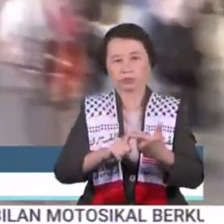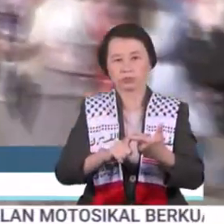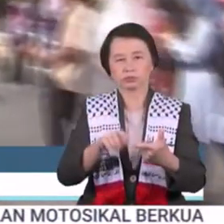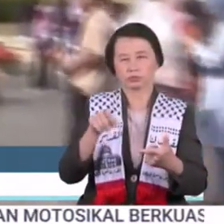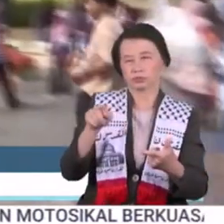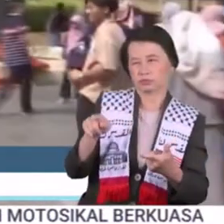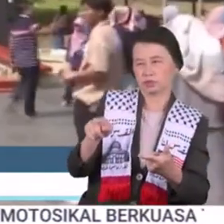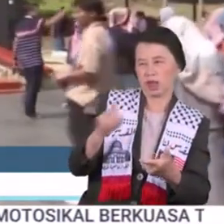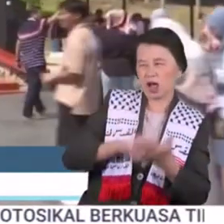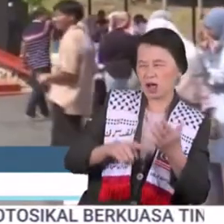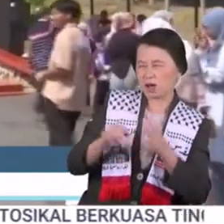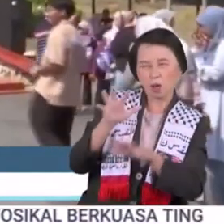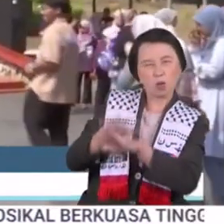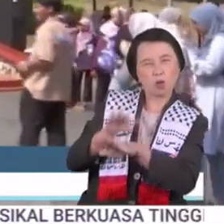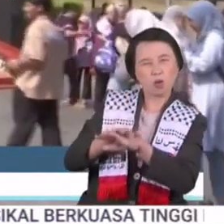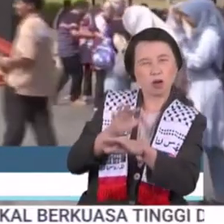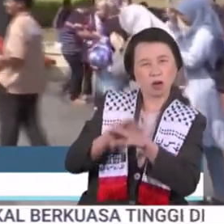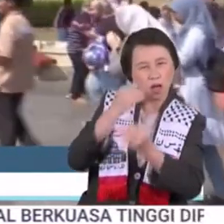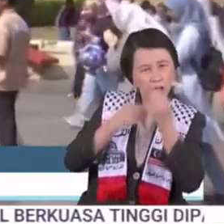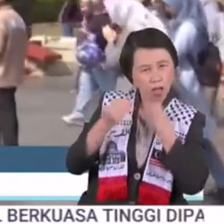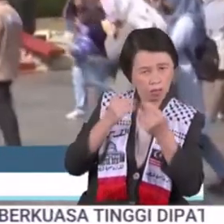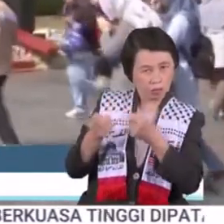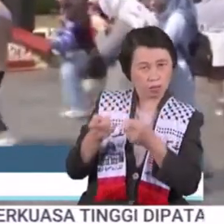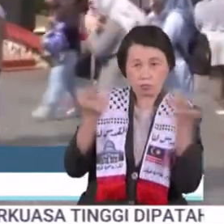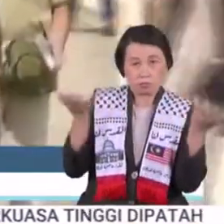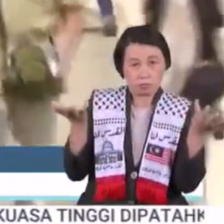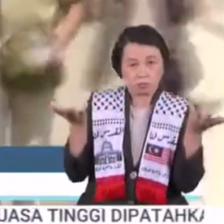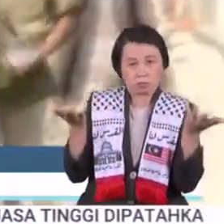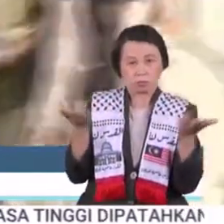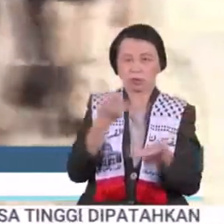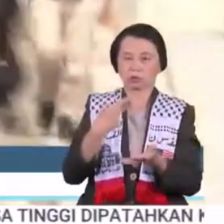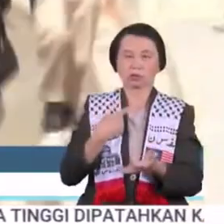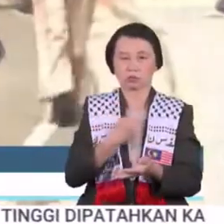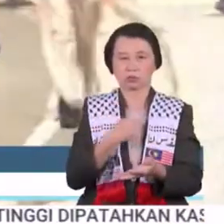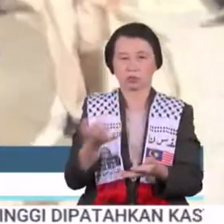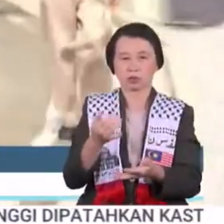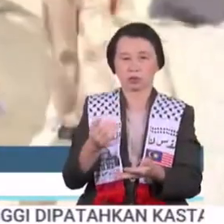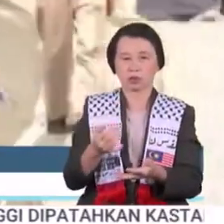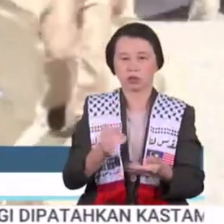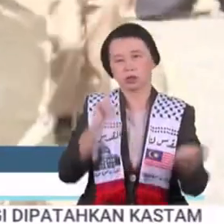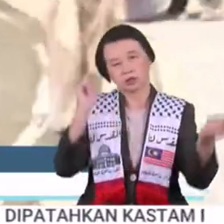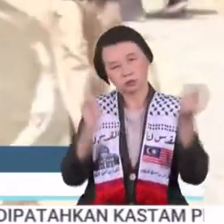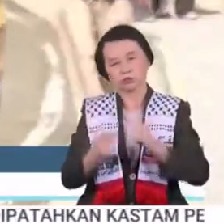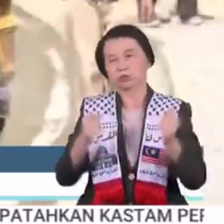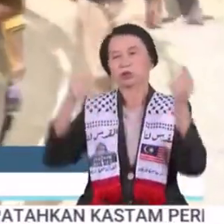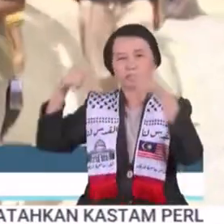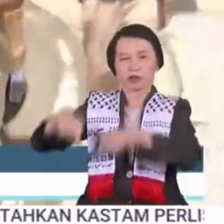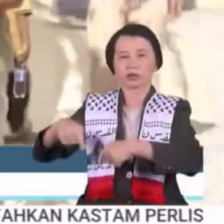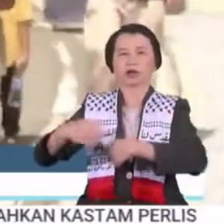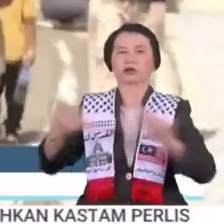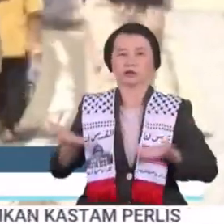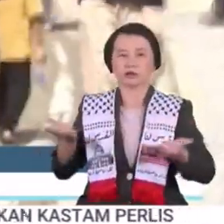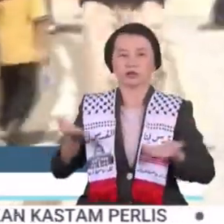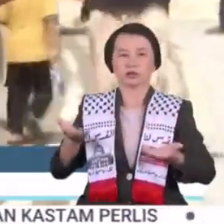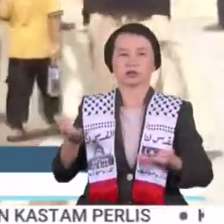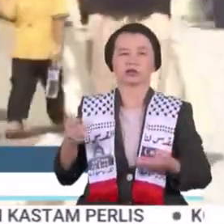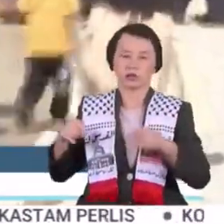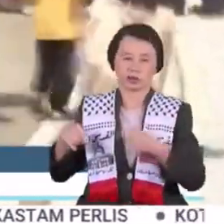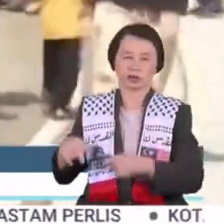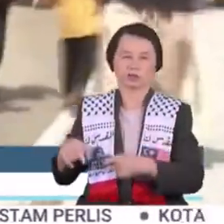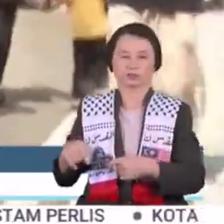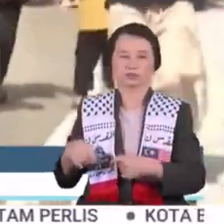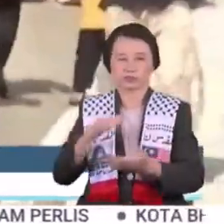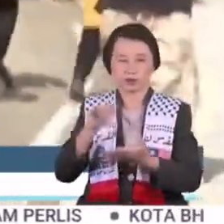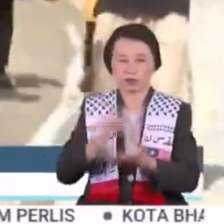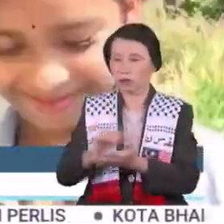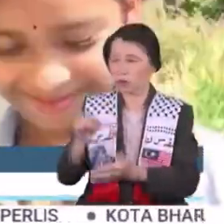apa, kenduri ke apa majlis kan. Lepas tu, tak apalah kita planning dah tukar, kita mari ke sini Heritage Studio kan.